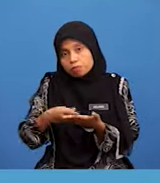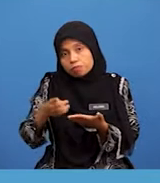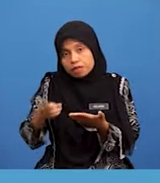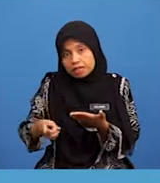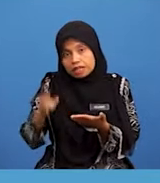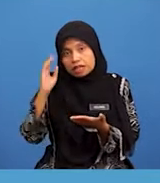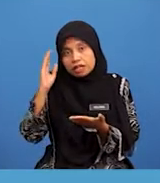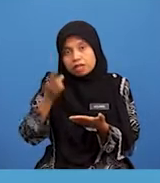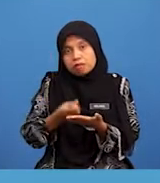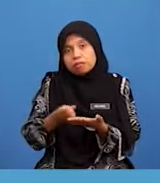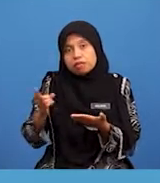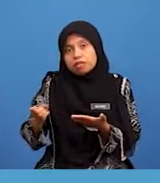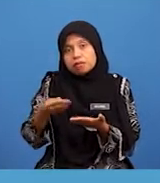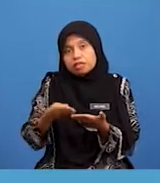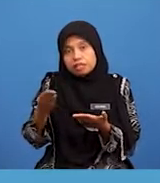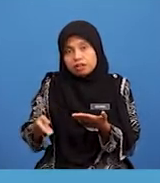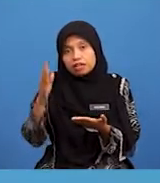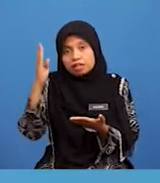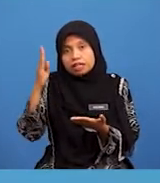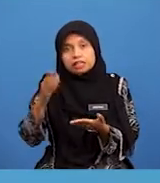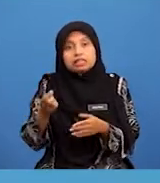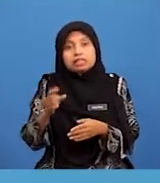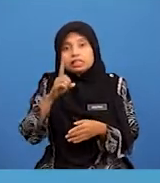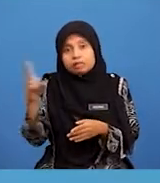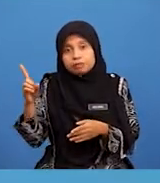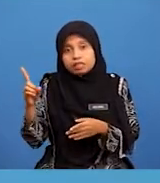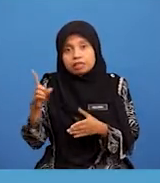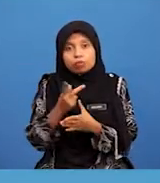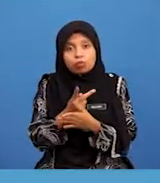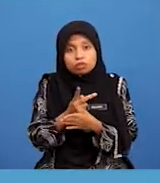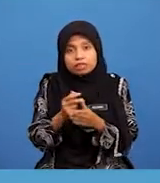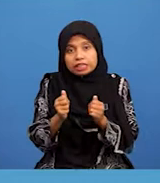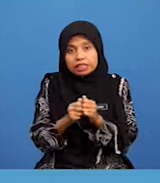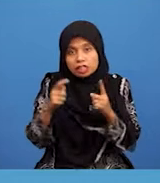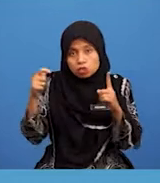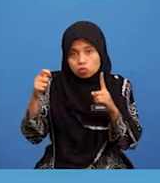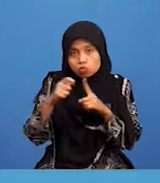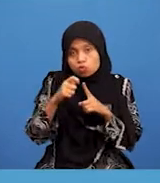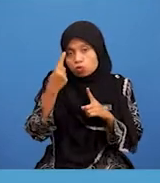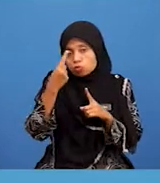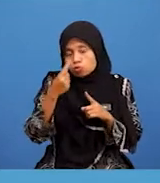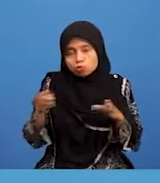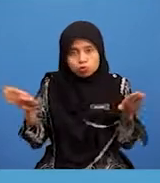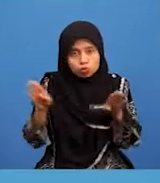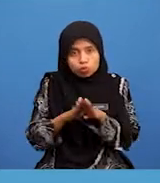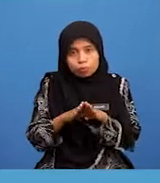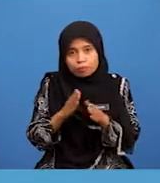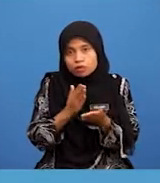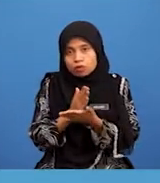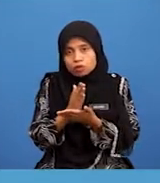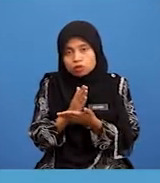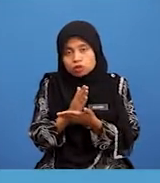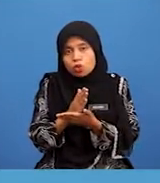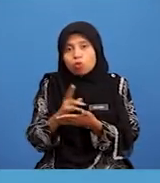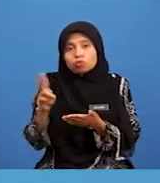didebitkan dengan butiran modal perkongsi dengan tujuan untuk menutup terus akaun hutang